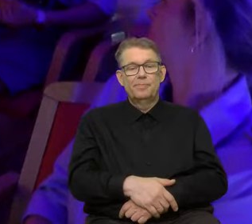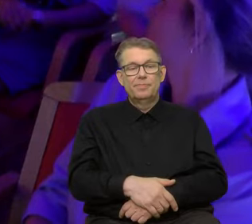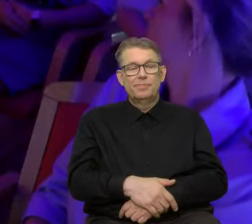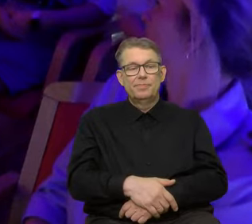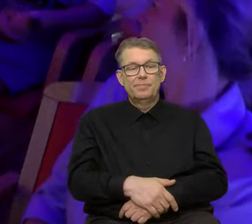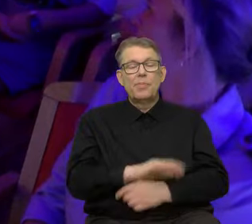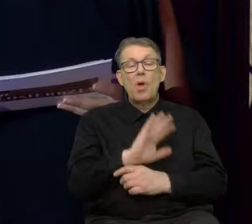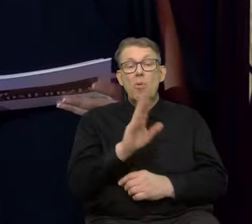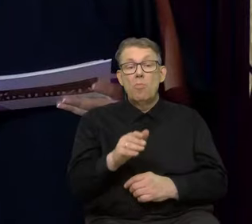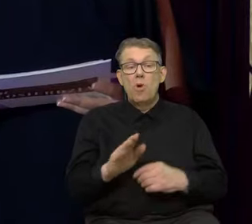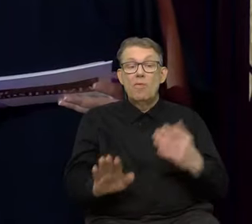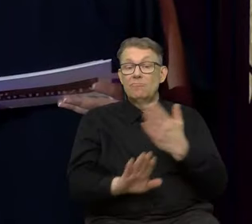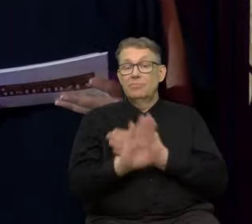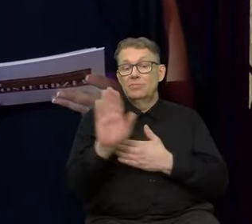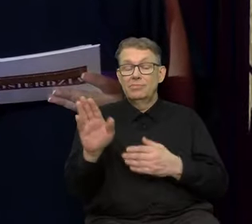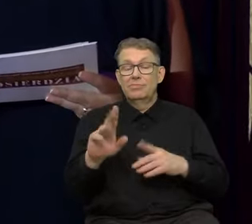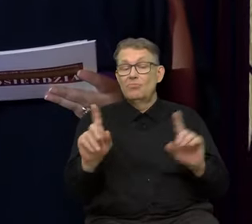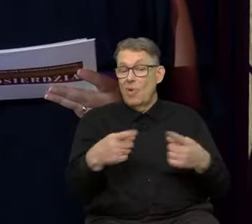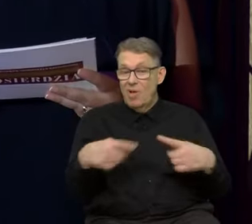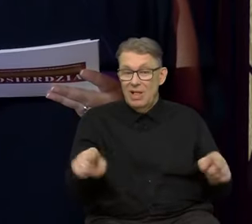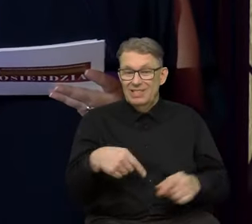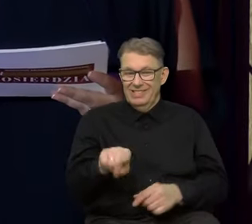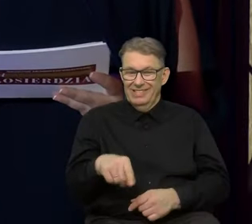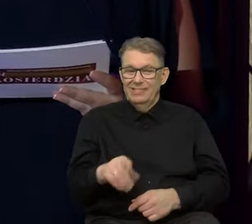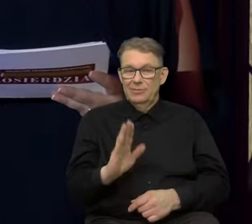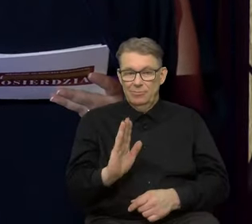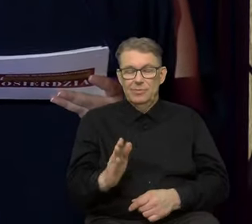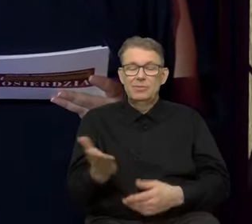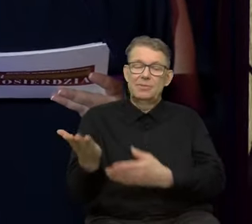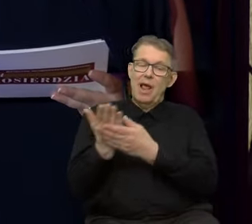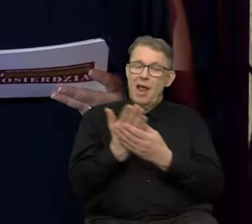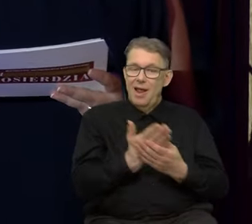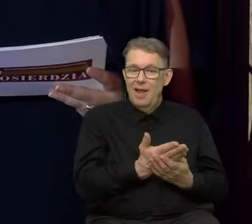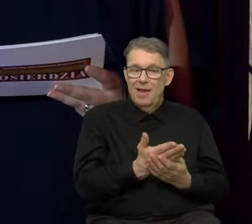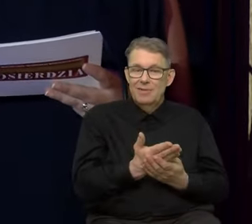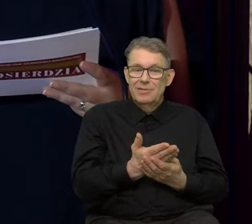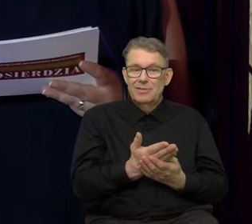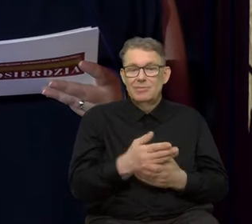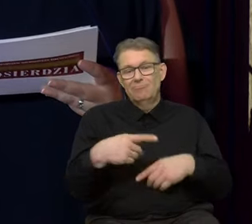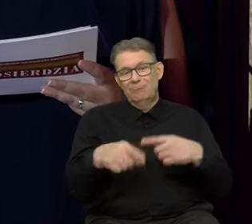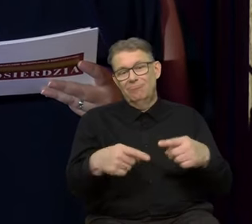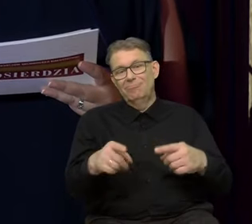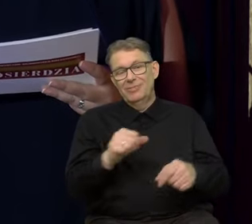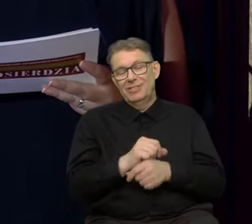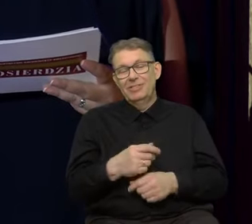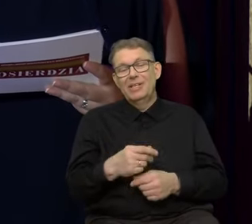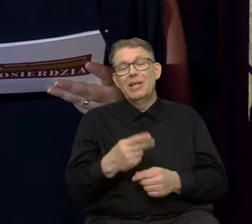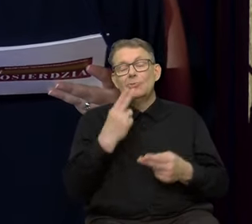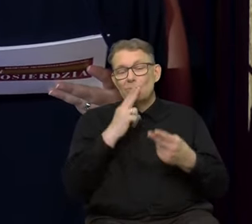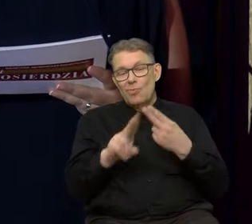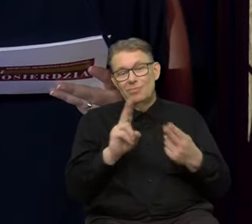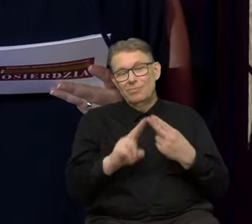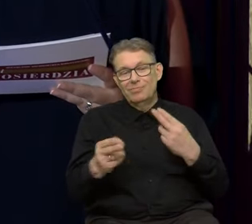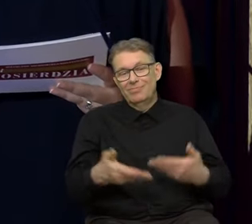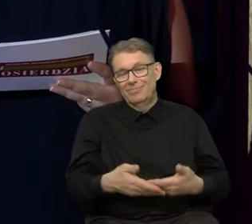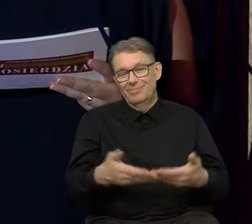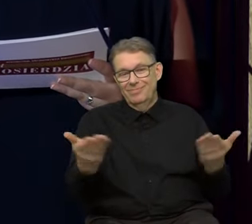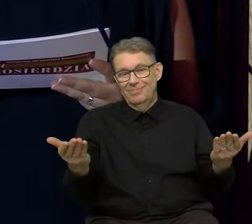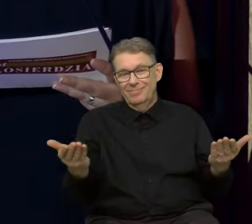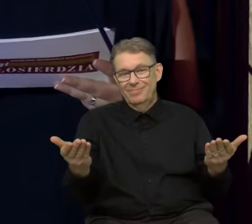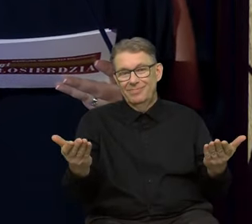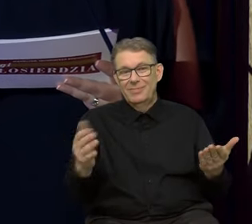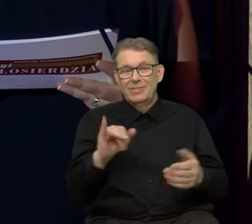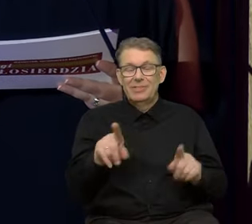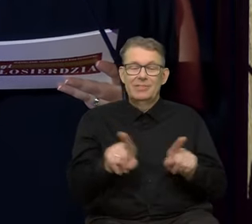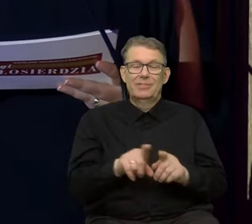Po występie muzycznym, który będzie za chwilę, zapraszamy na tradycyjne Michałki, słodki poczęstunek